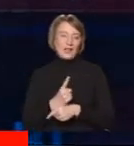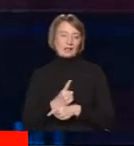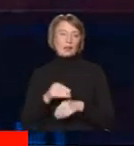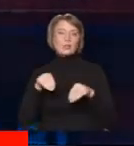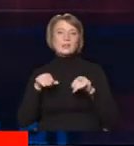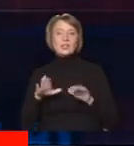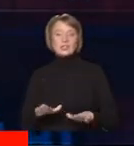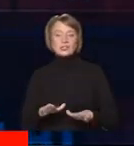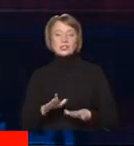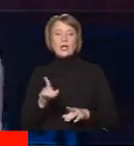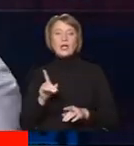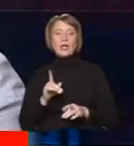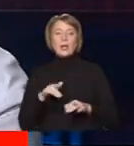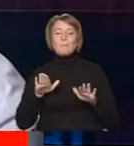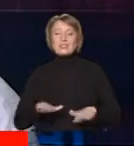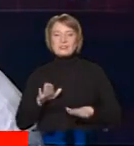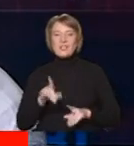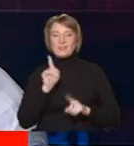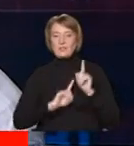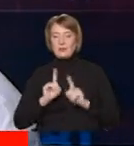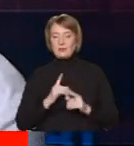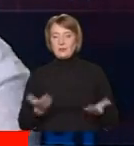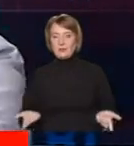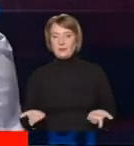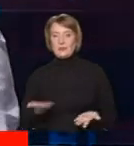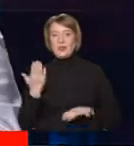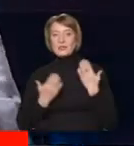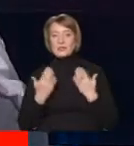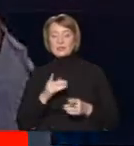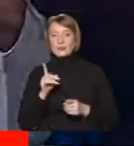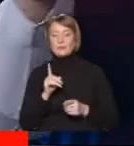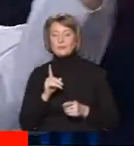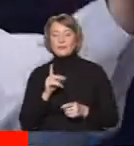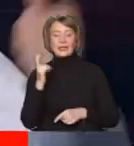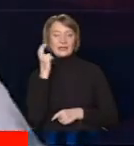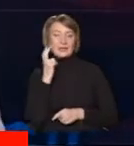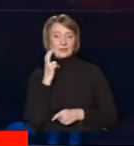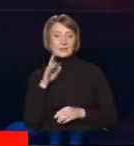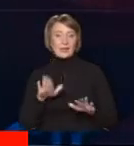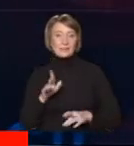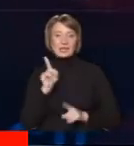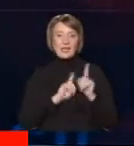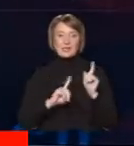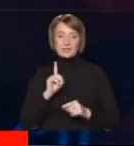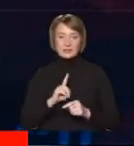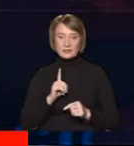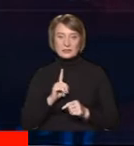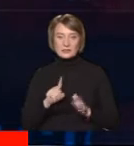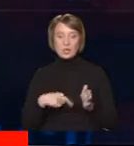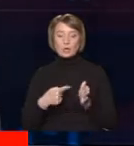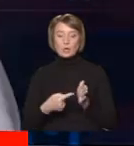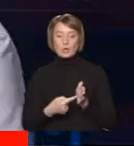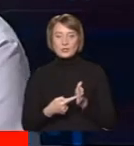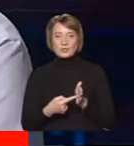рішення місцевих рад, зокрема. Тому що зараз у нас ж яка маячлива ситуація. Якщо Київська міська рада ухвалює рішення передати комусь 4 гектари землі в історичному ареалі,